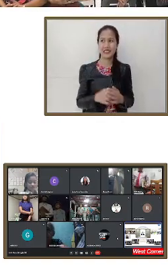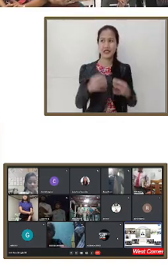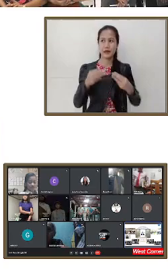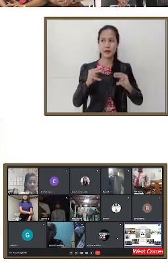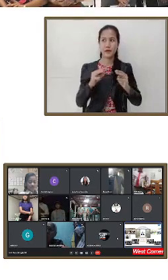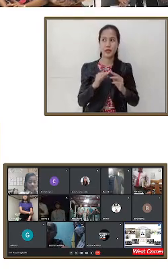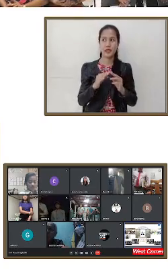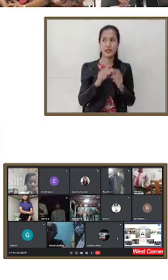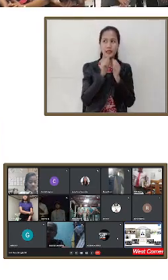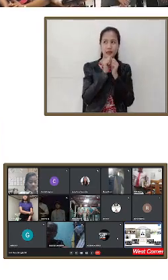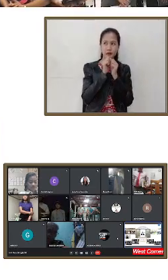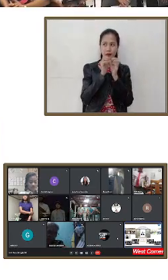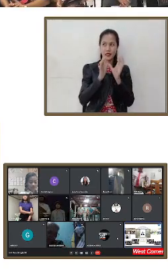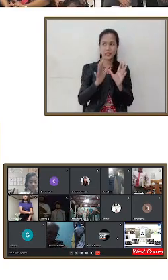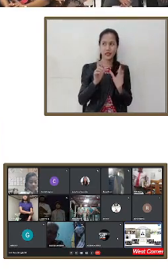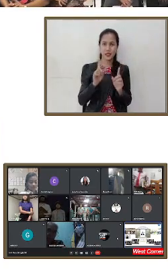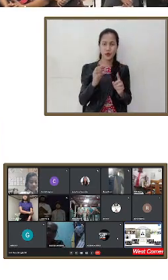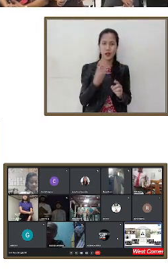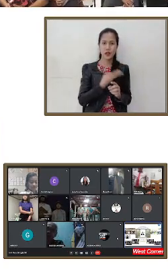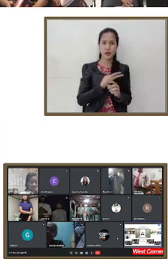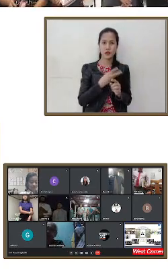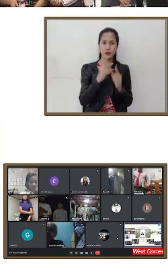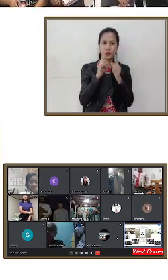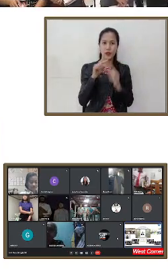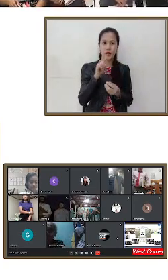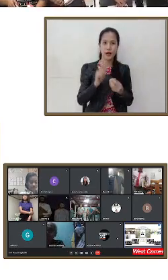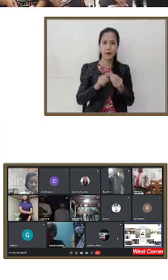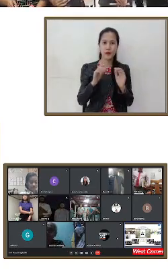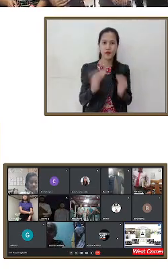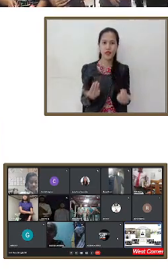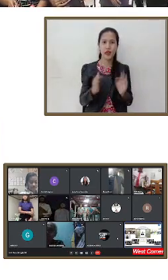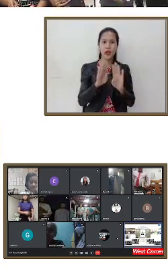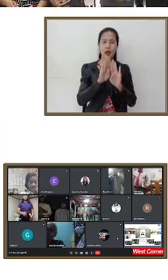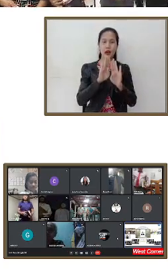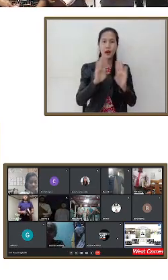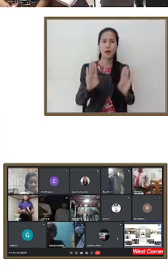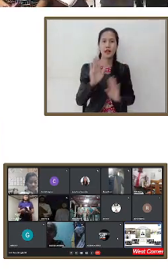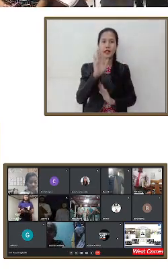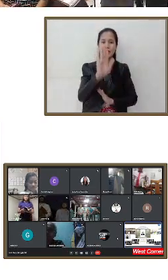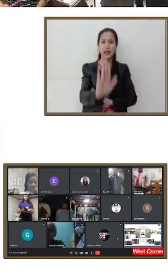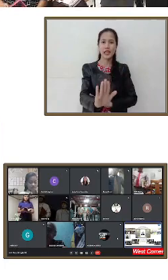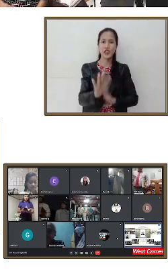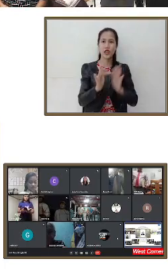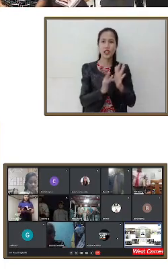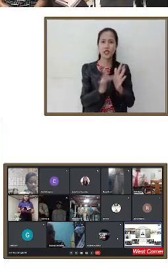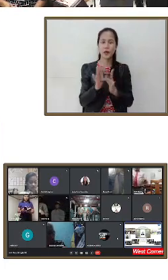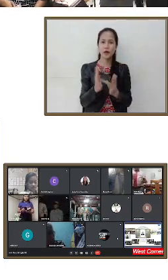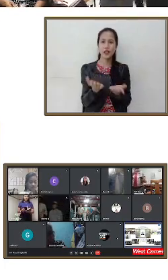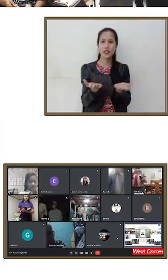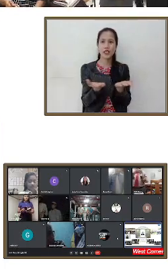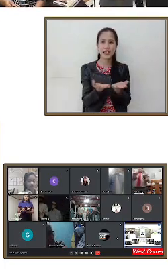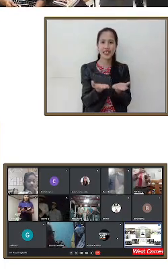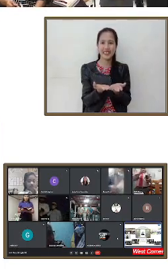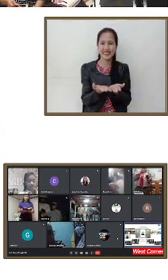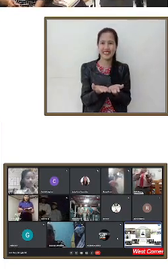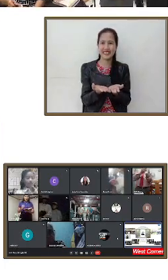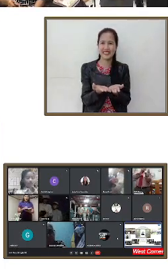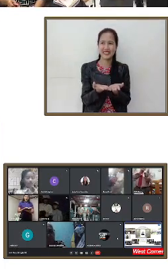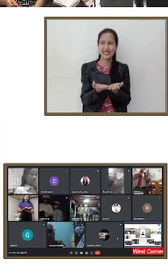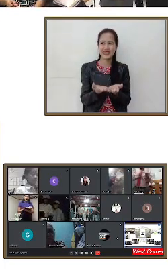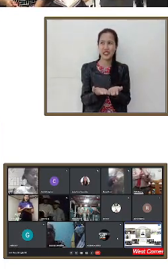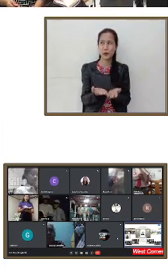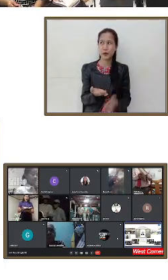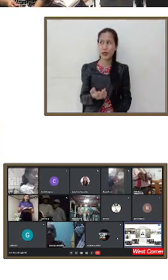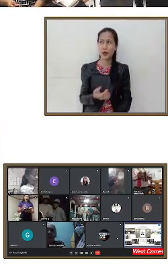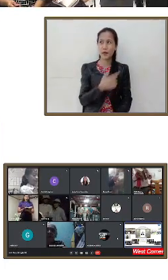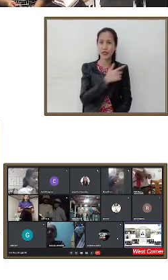po natin ngayong gabi. Tayo po'y magbukas po ng Bible po sa Book of Galatians chapter number